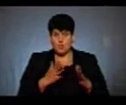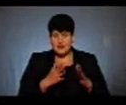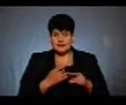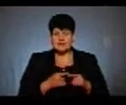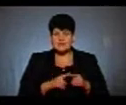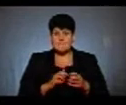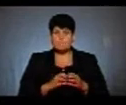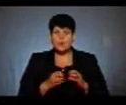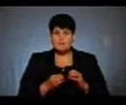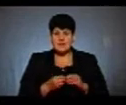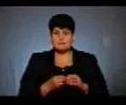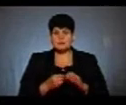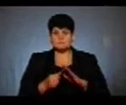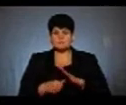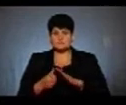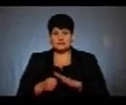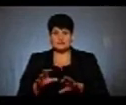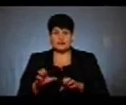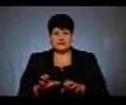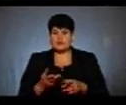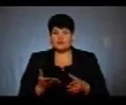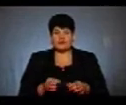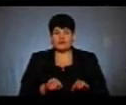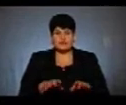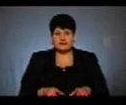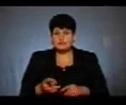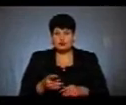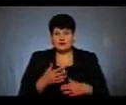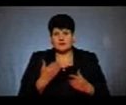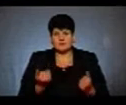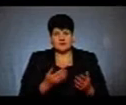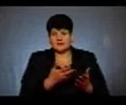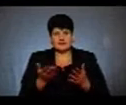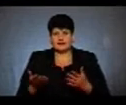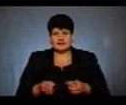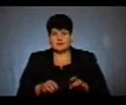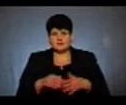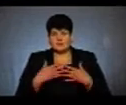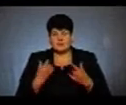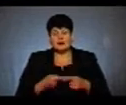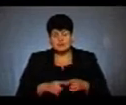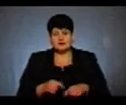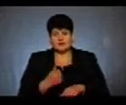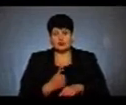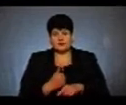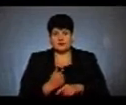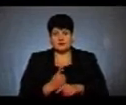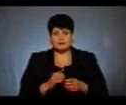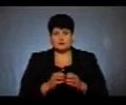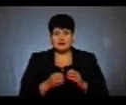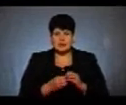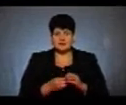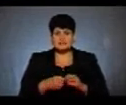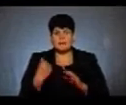це є проблема безпритульних тварин, яка не розв'язана ні в Тернополі, ні в ніякому населеному пункті. А це є головні так само безпритульна тварина,